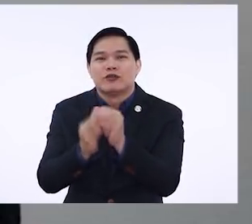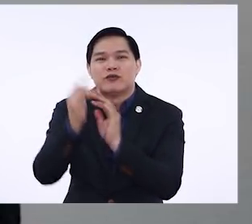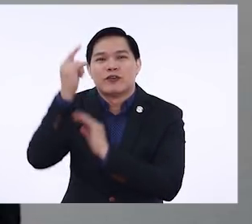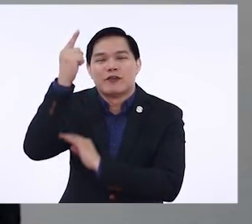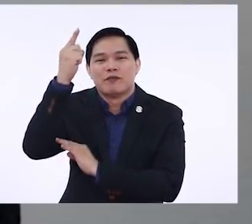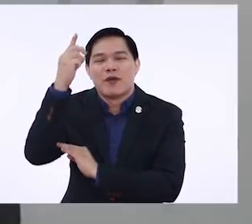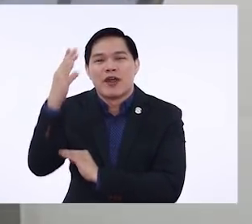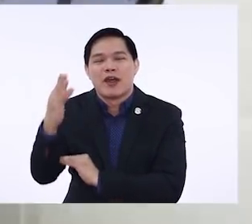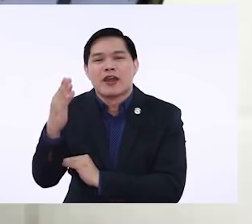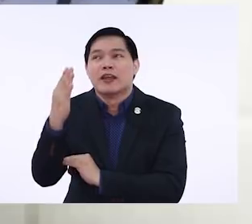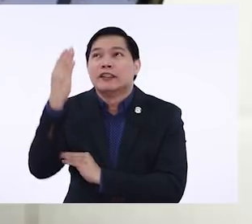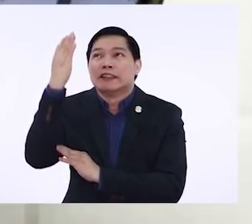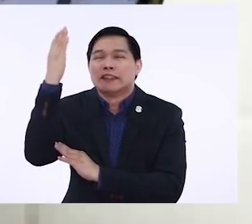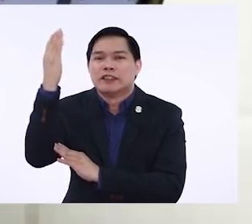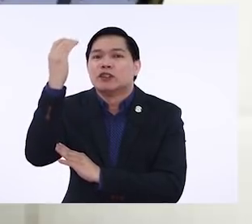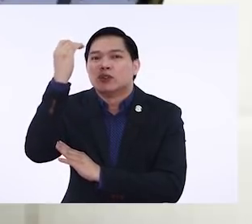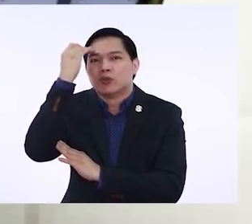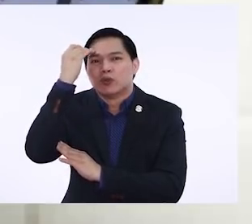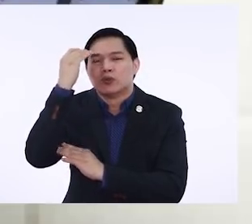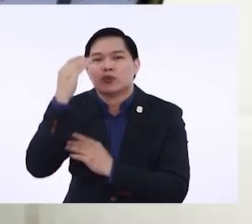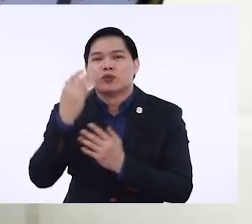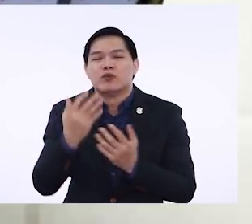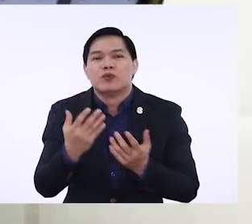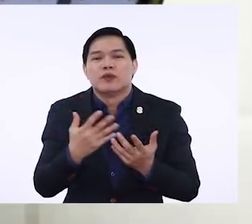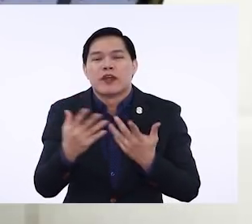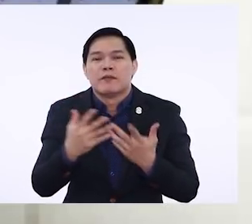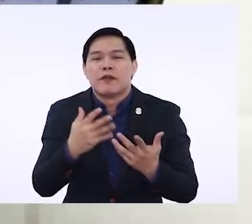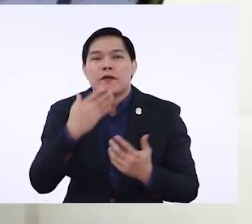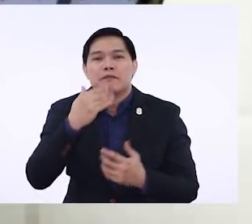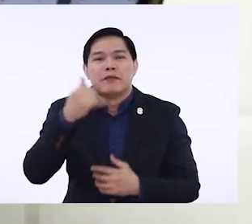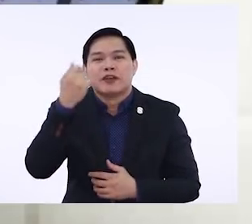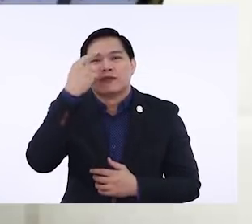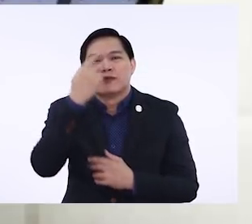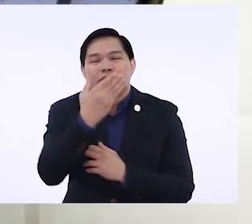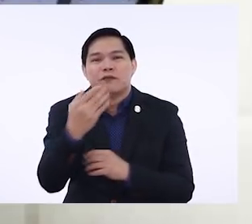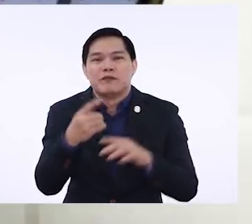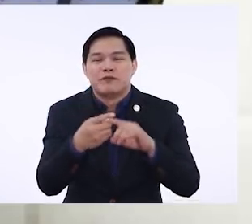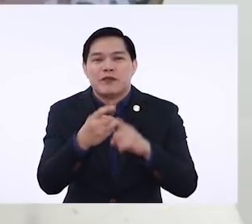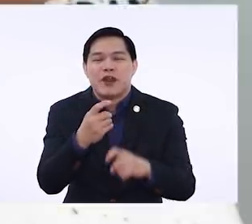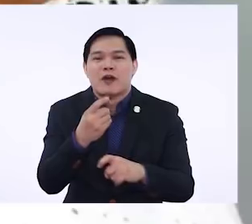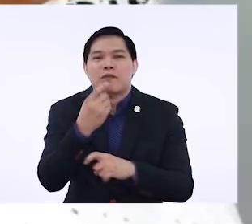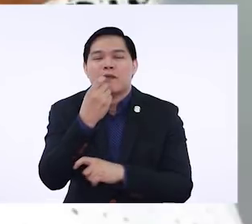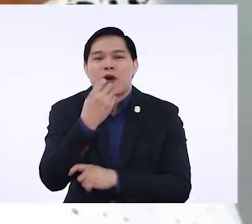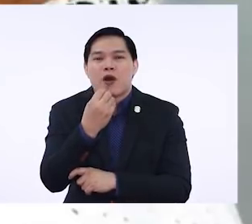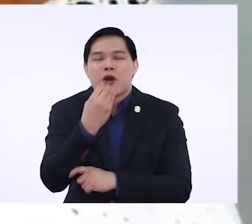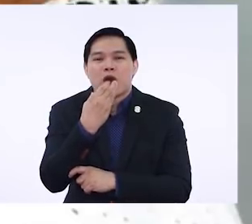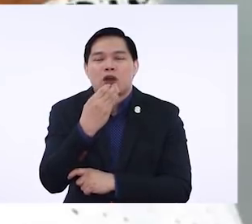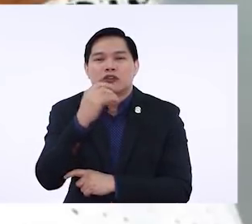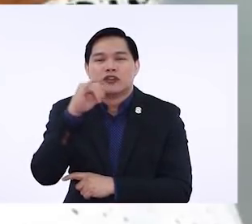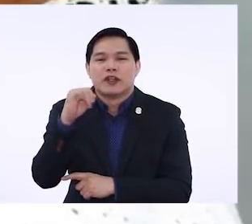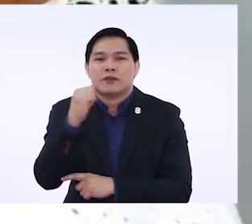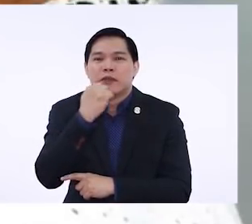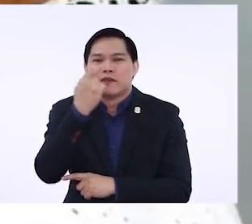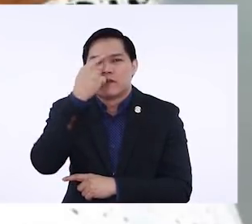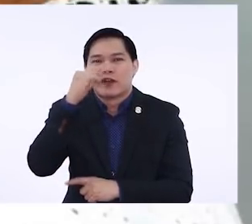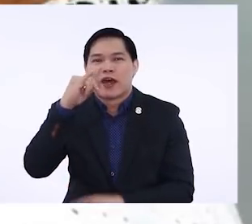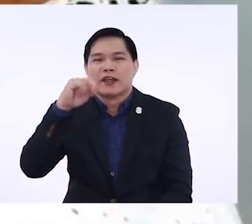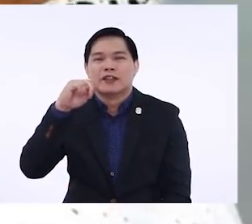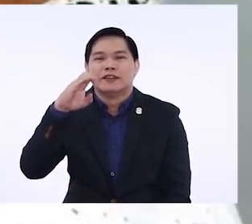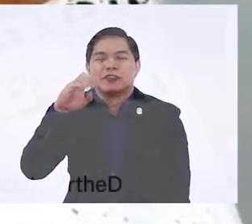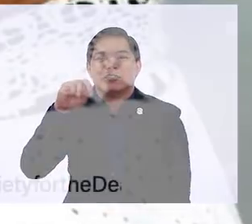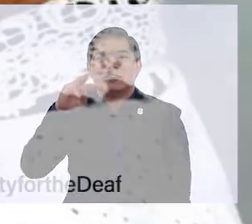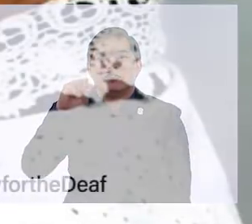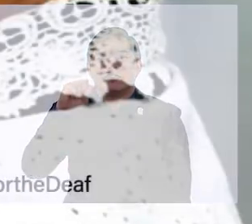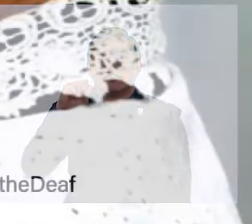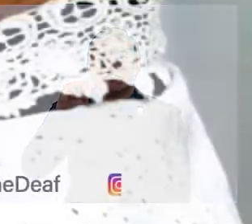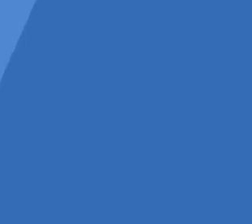God, as it is He who knows what's best for us. From the District of Hong Kong, I'm Sister Janet Bincula for Iglesia Ni Cristo